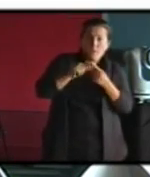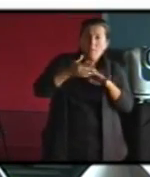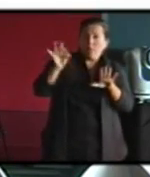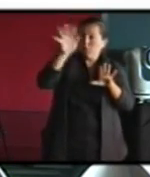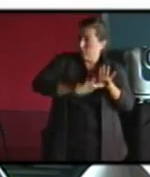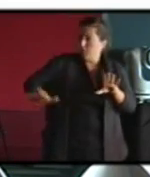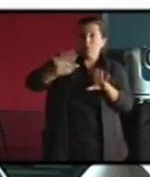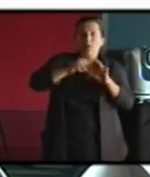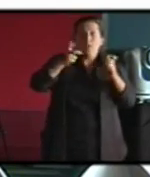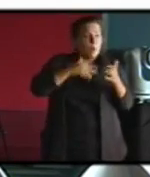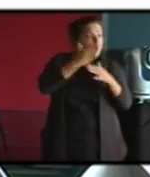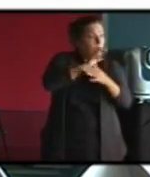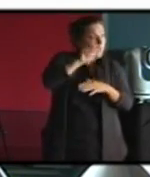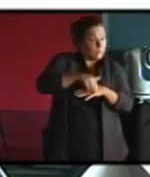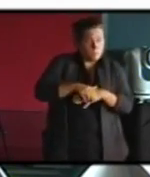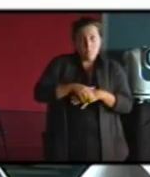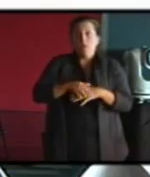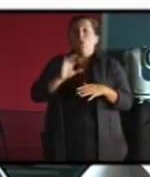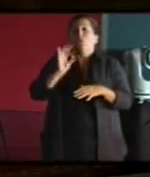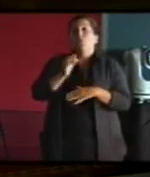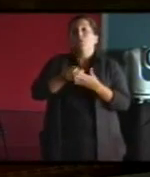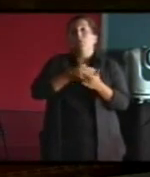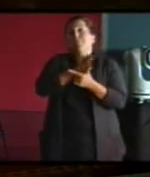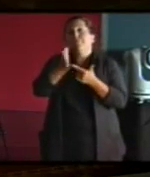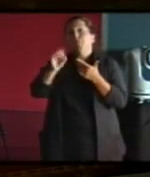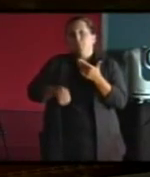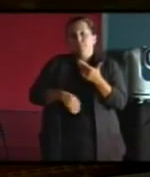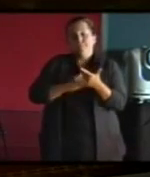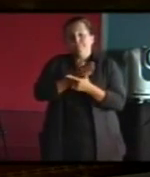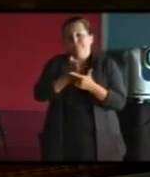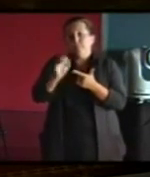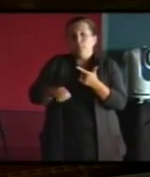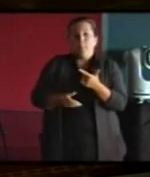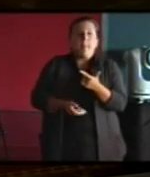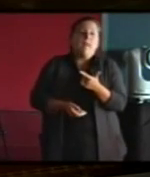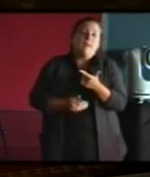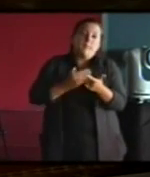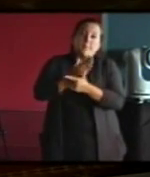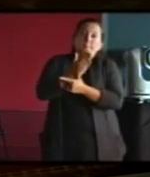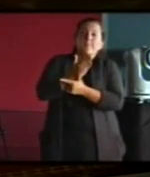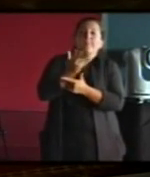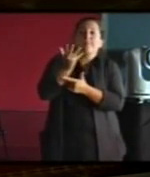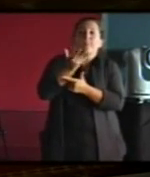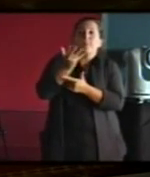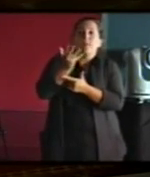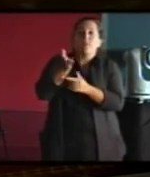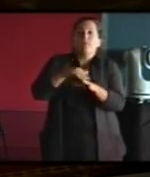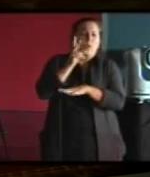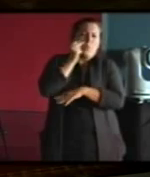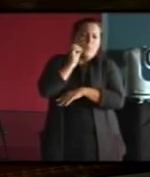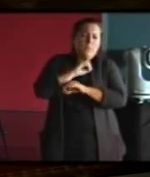territoriale? Oui, enfin, je voulais réagir de deux manières. La première, c'est je